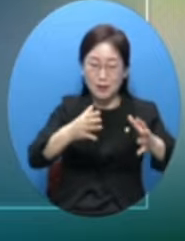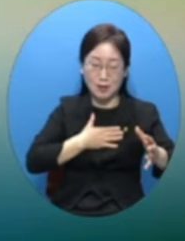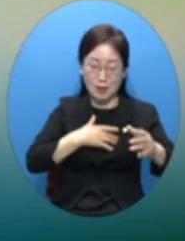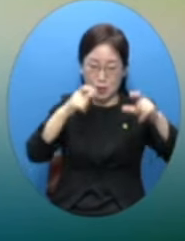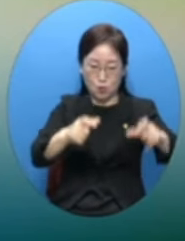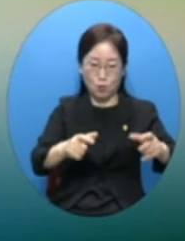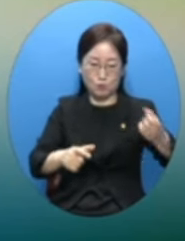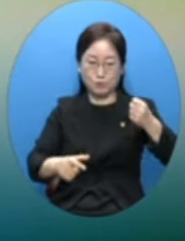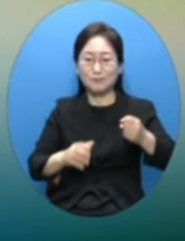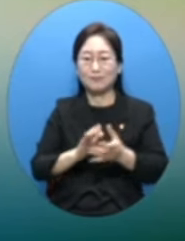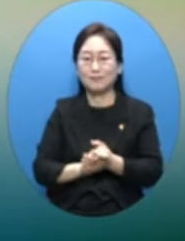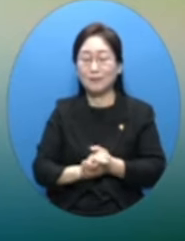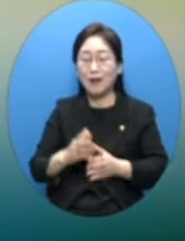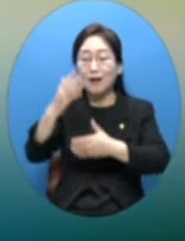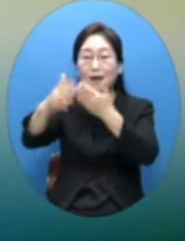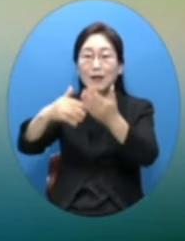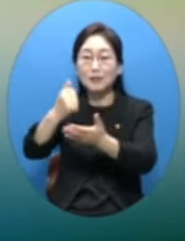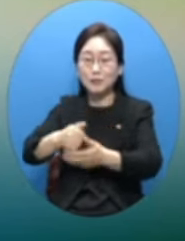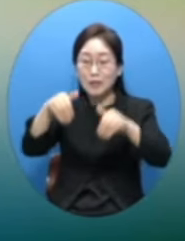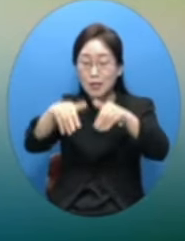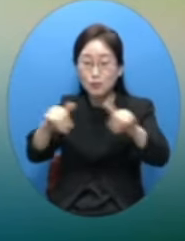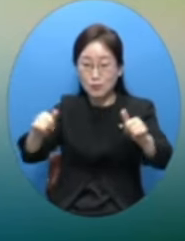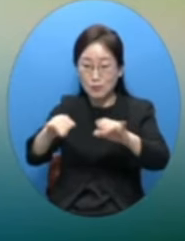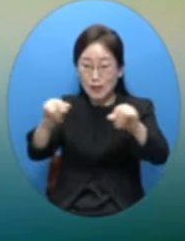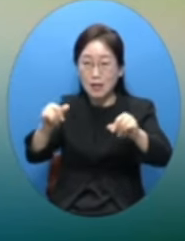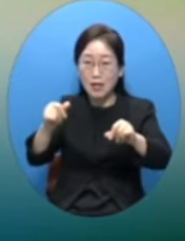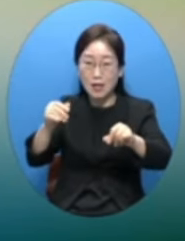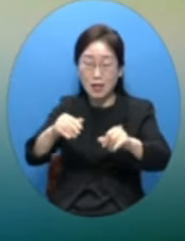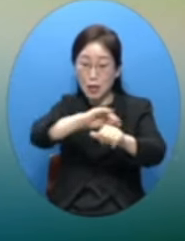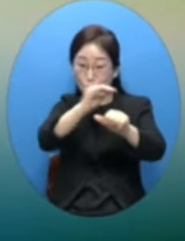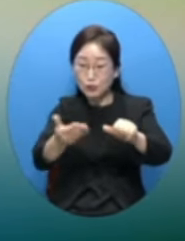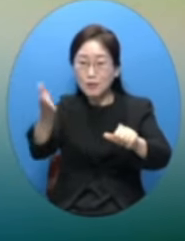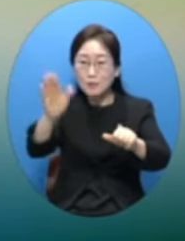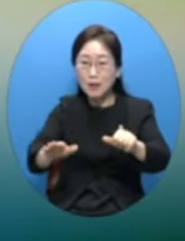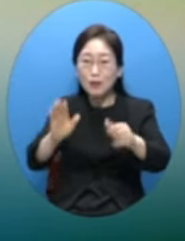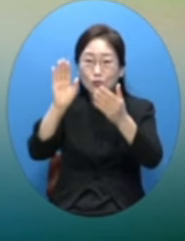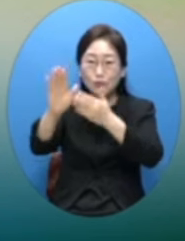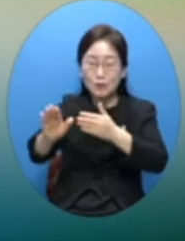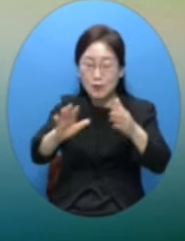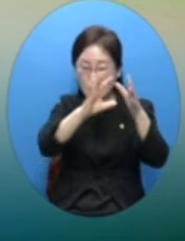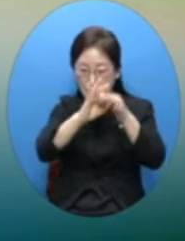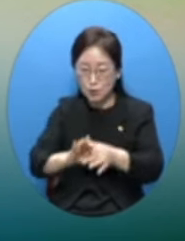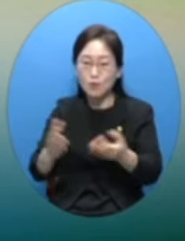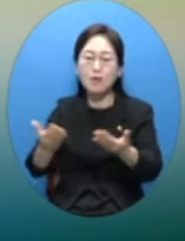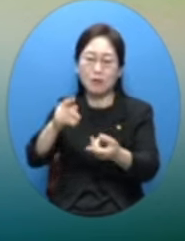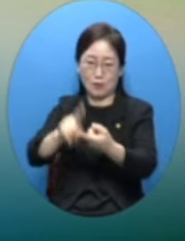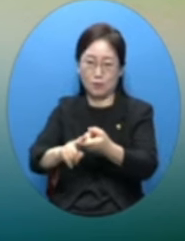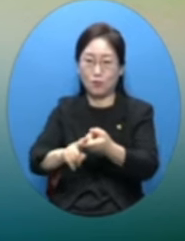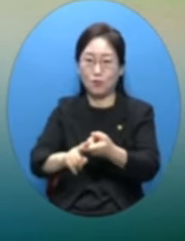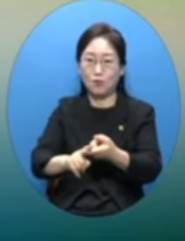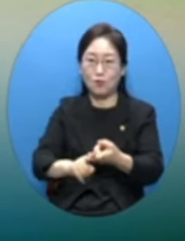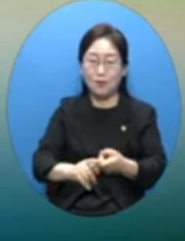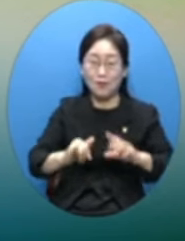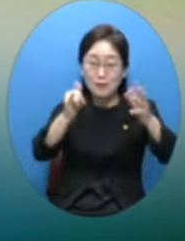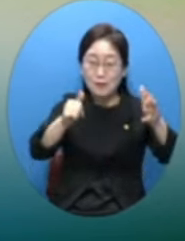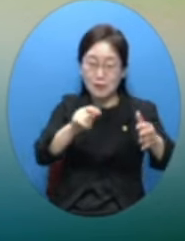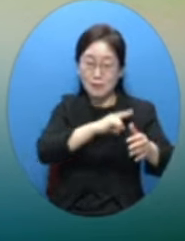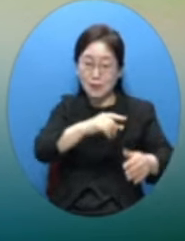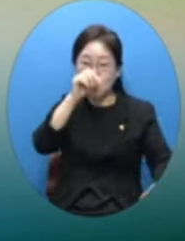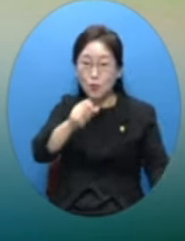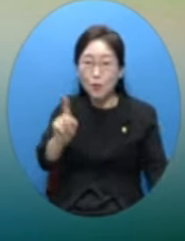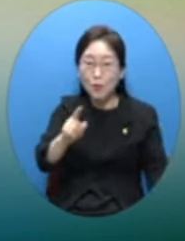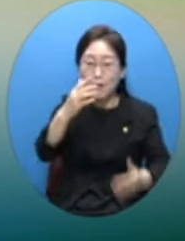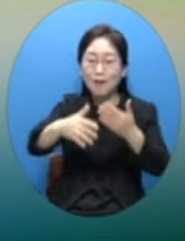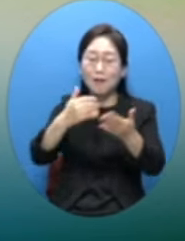교구다. 하나님은 일꾼을 땅에 묻으시나 그 후에도 당신의 일을 계속하신다. 세상에서 가장 좋은 것은